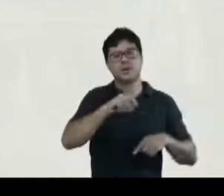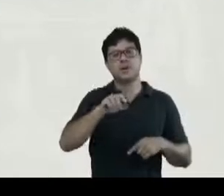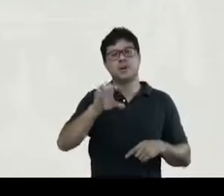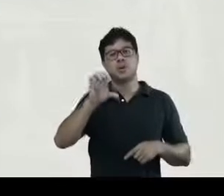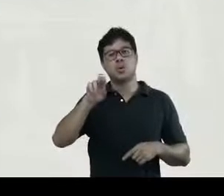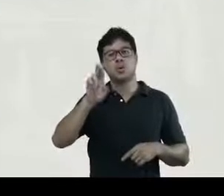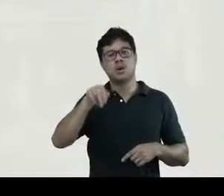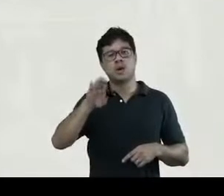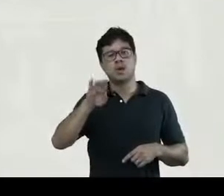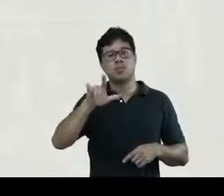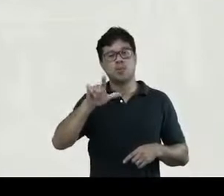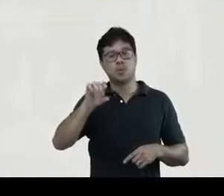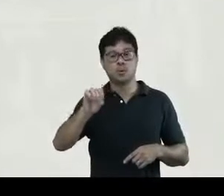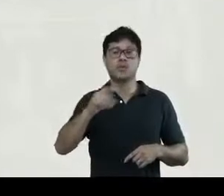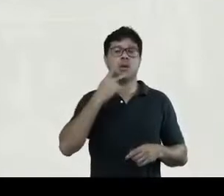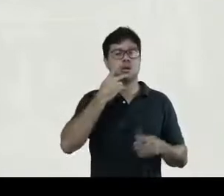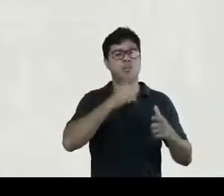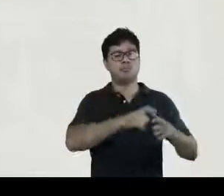wächst.